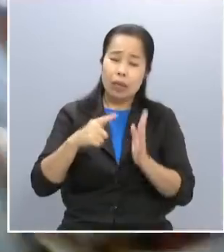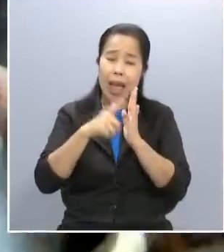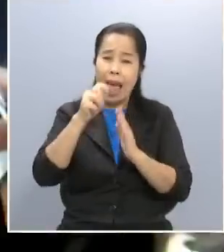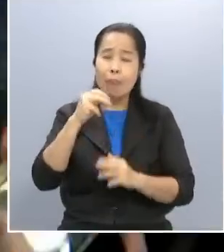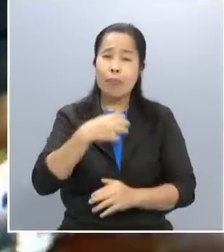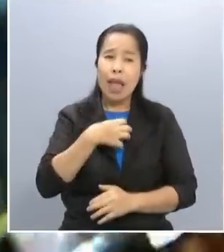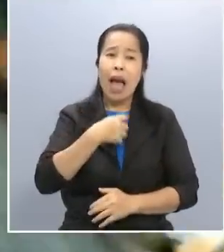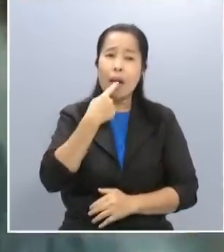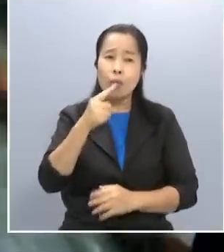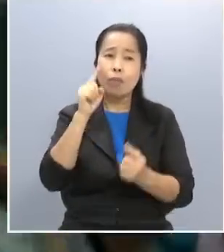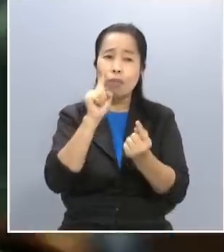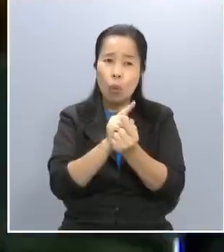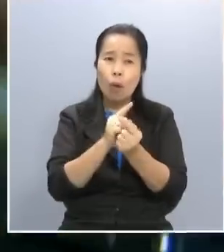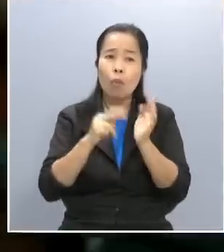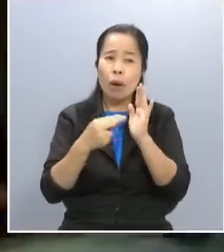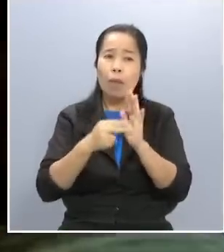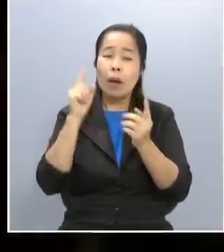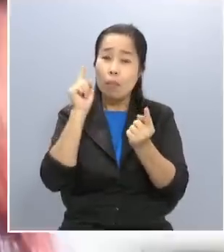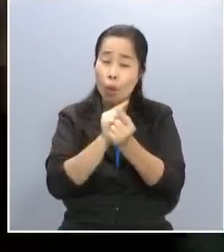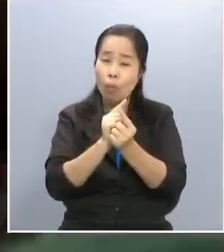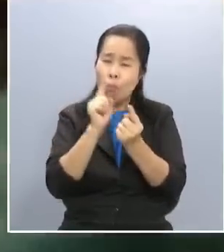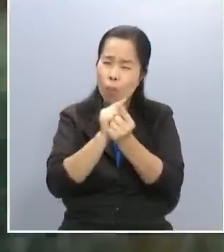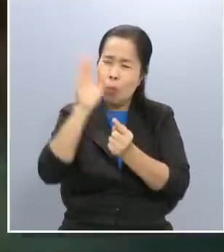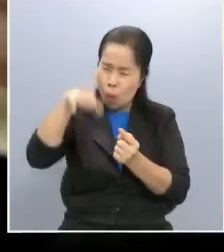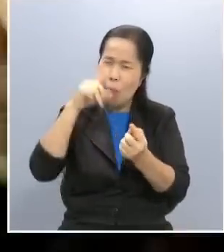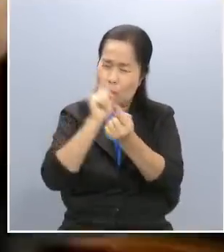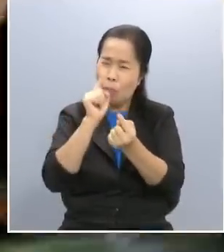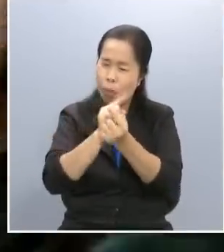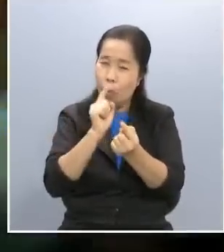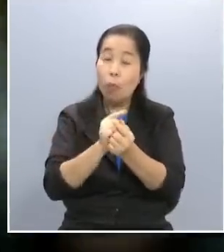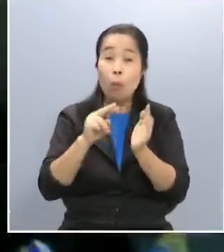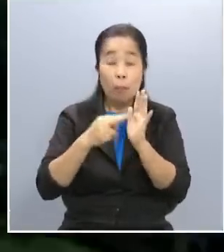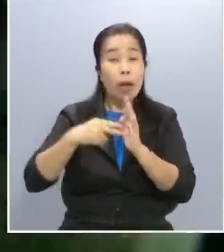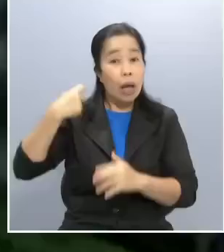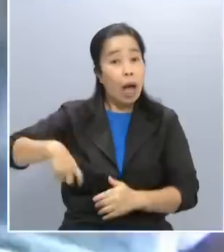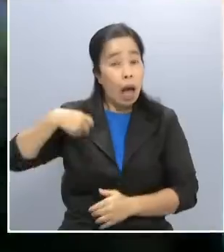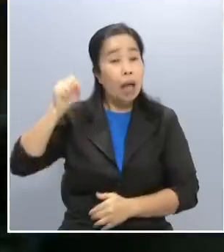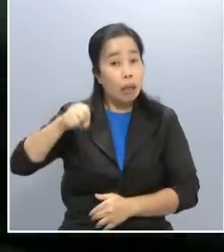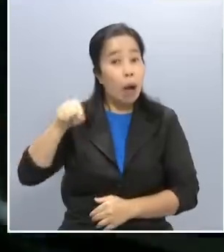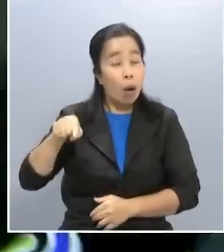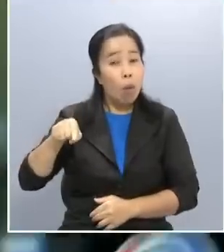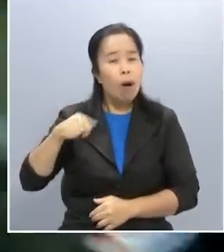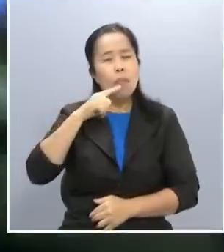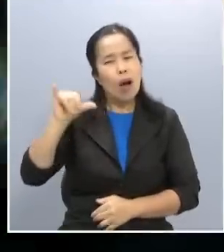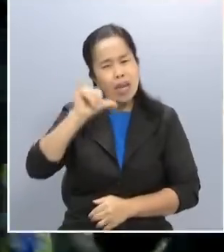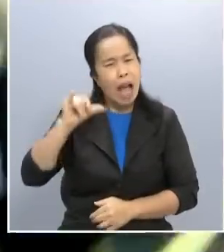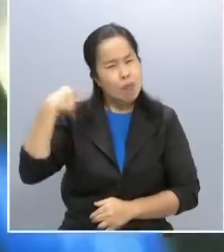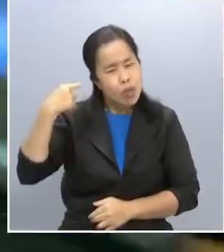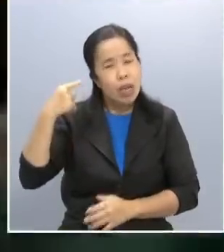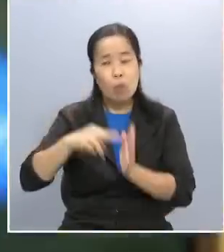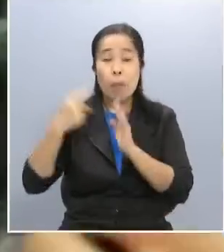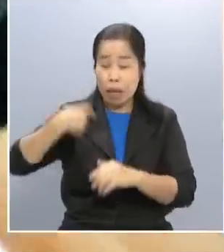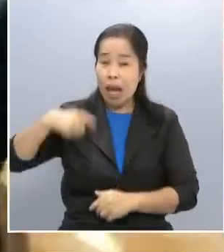เนี่ยที่บอกว่าขอไปเจอหน่อยได้ไหมขอให้ไปเจอได้ไหมแล้วจะพูดทั้งหมดเนี่ยหรือว่าจะเป็นทนายหรือเปล่า ค่